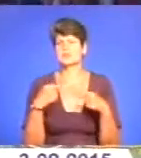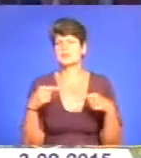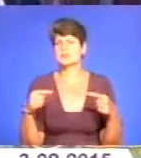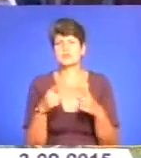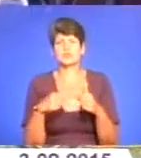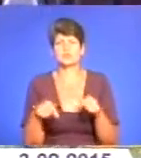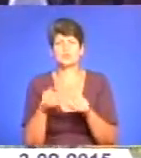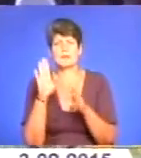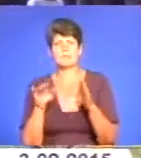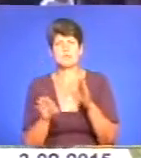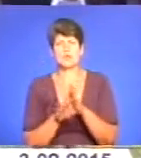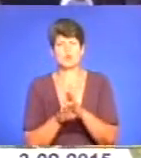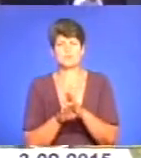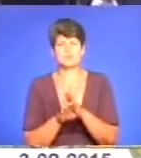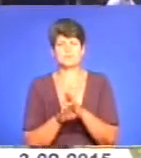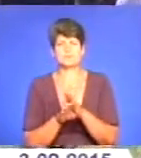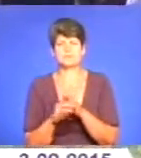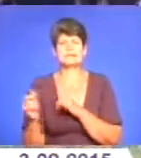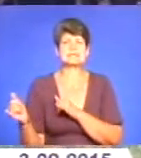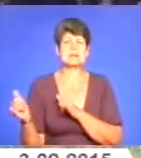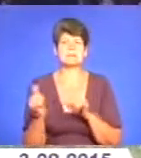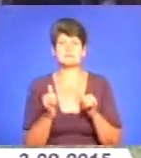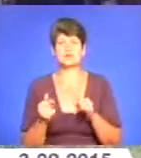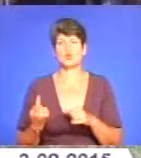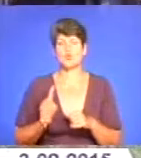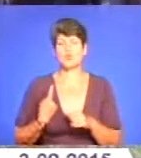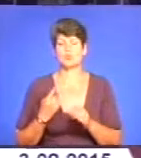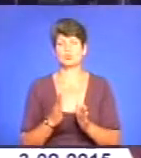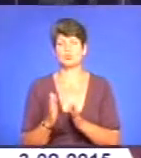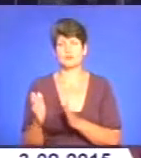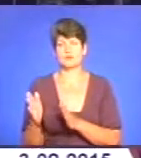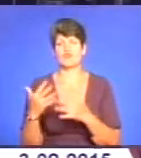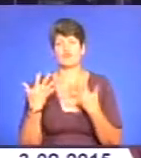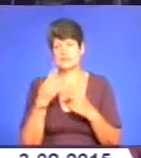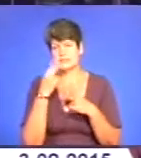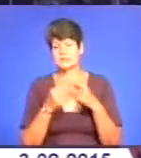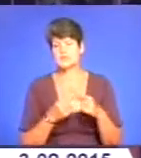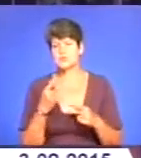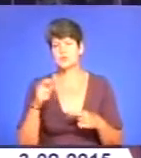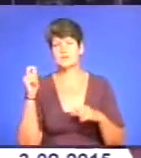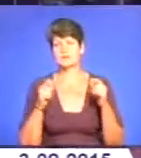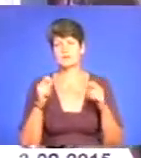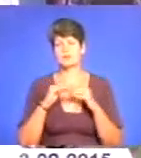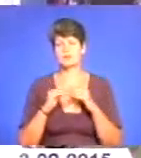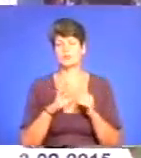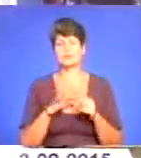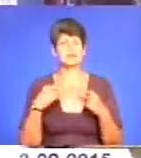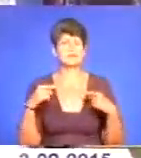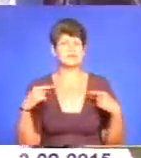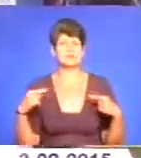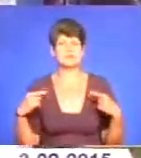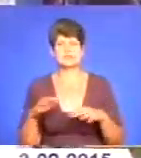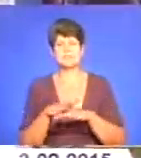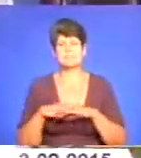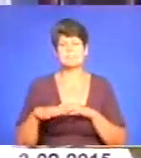структурні підрозділи, забезпечуємо охорону громадського порядку. Вже традиційно на фестивальному полі відбулися найрізноманітніші